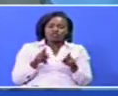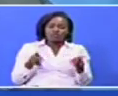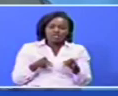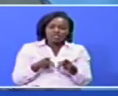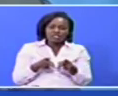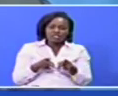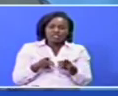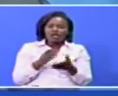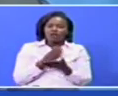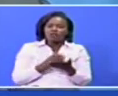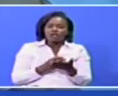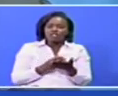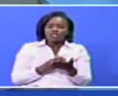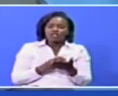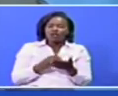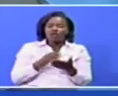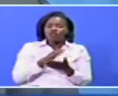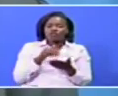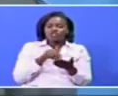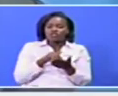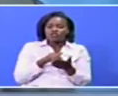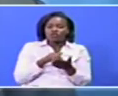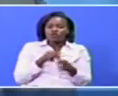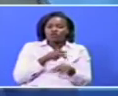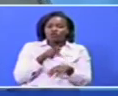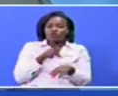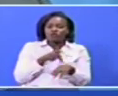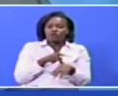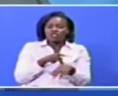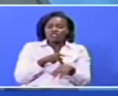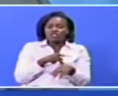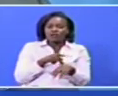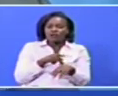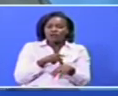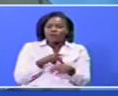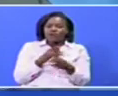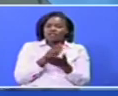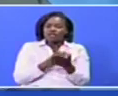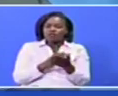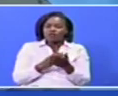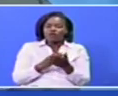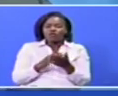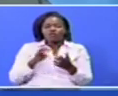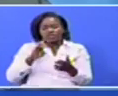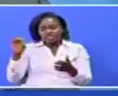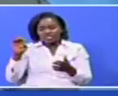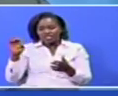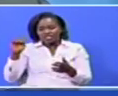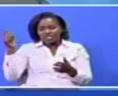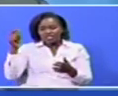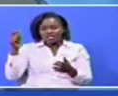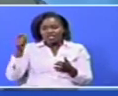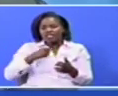Na pia sehemu za wilaya za kati, zamani zilikuwa kwa wilaya za kati, na sehemu za mashariki mwa nchi kama vile sehemu za